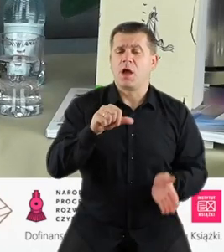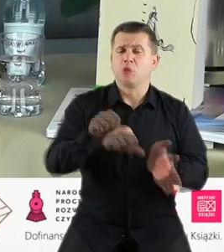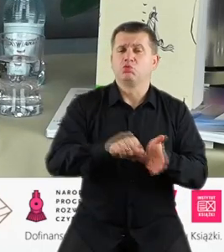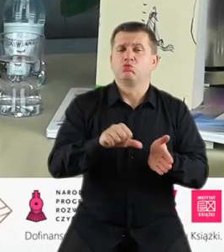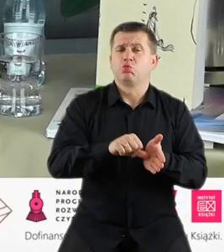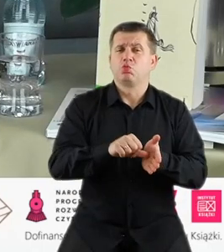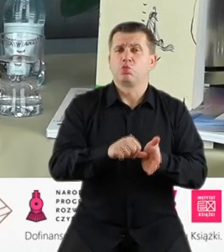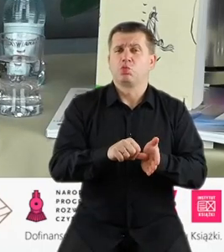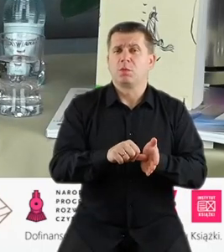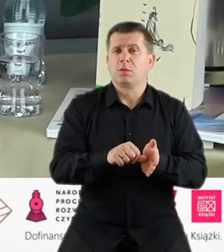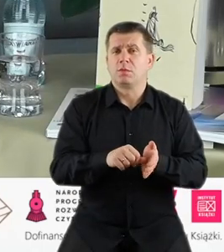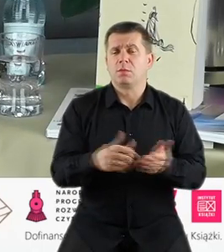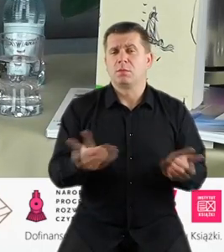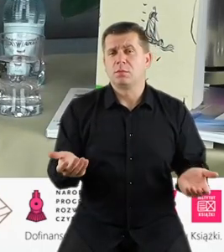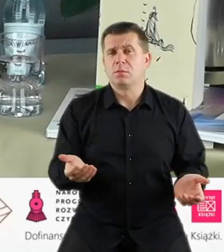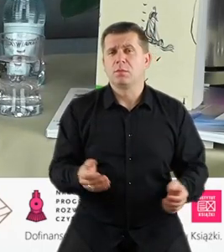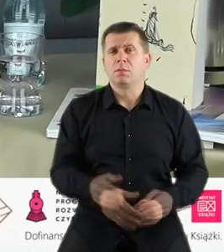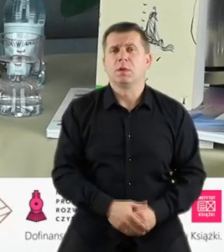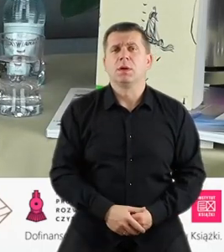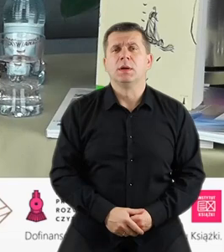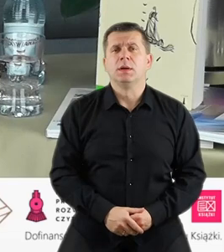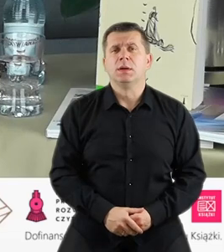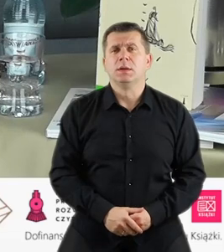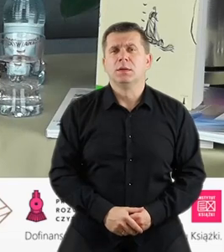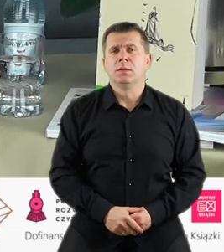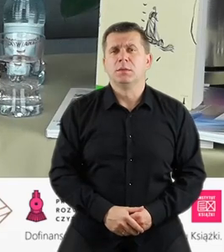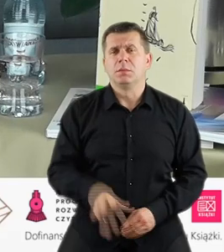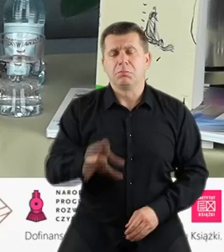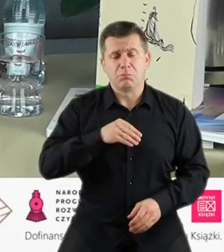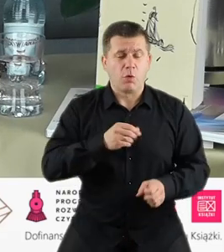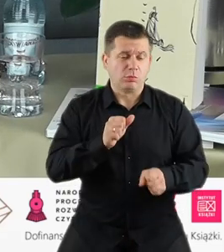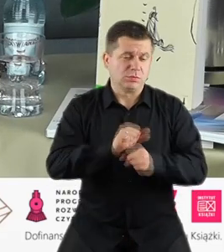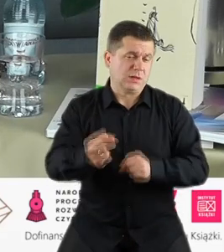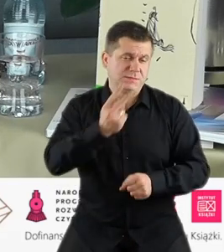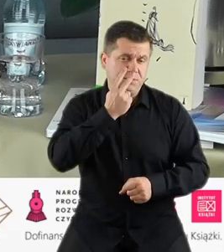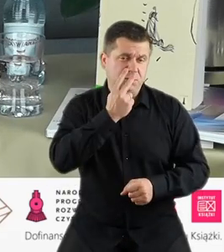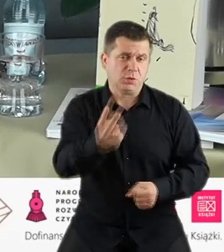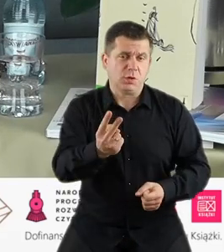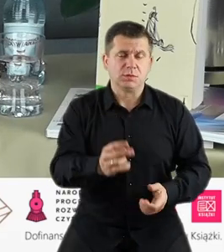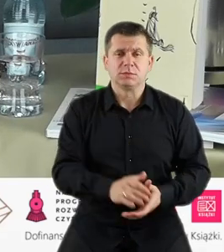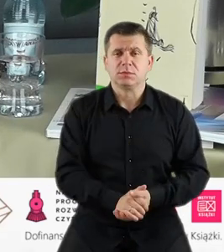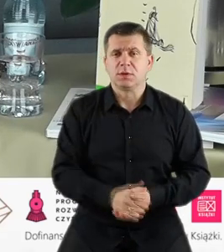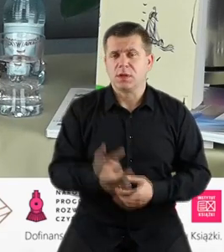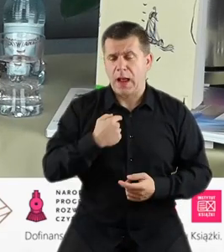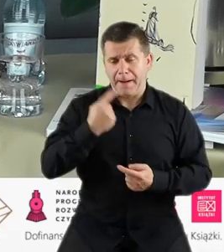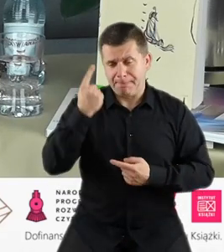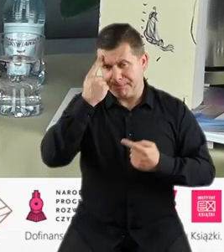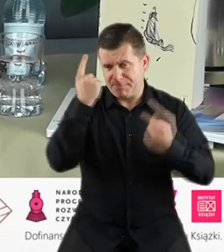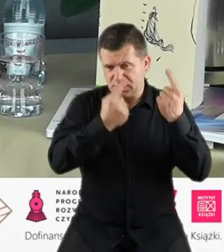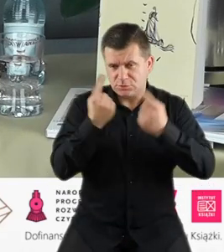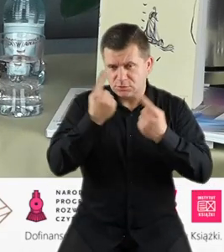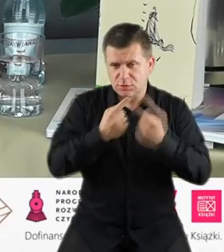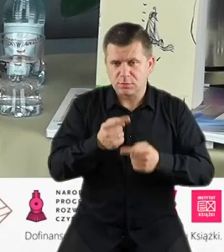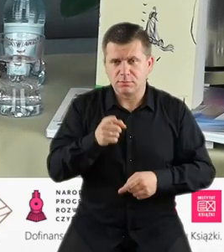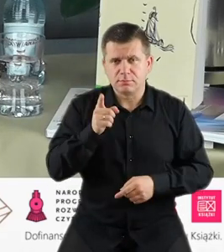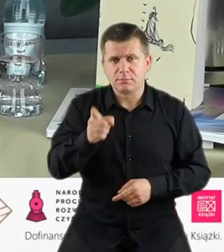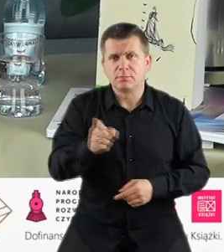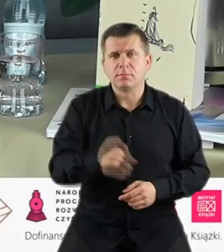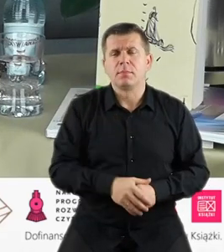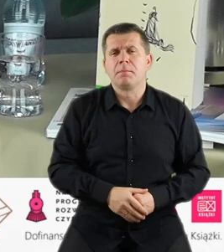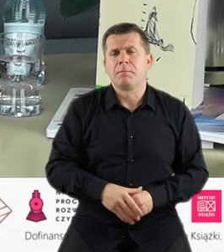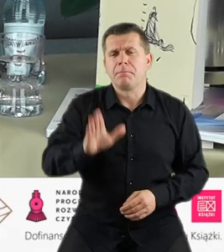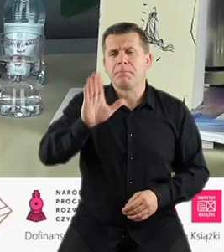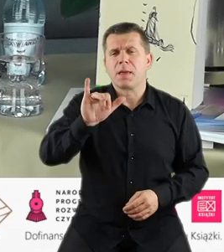tutaj może to musieliśmy zapytać czytelników, ale może są widoczne. Kiedy myślałam o